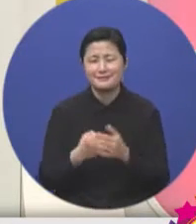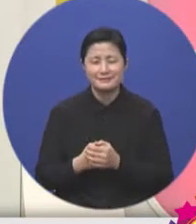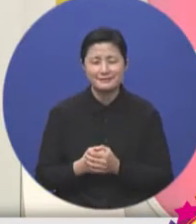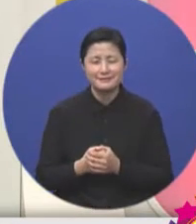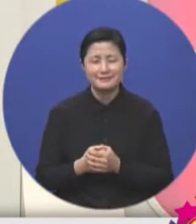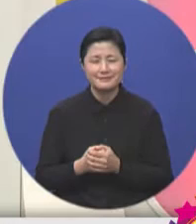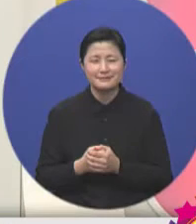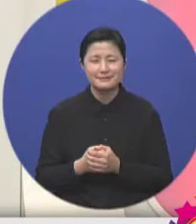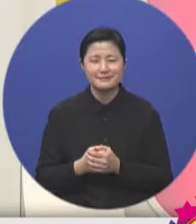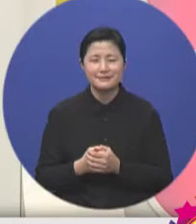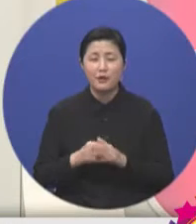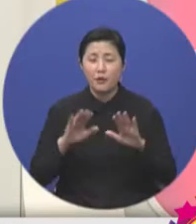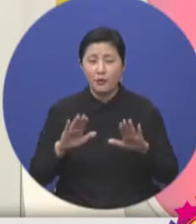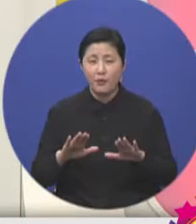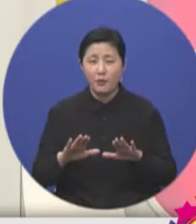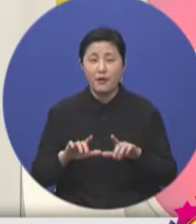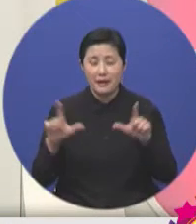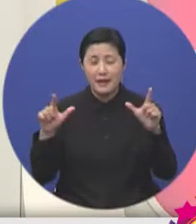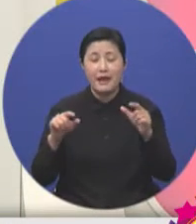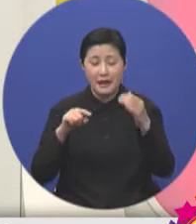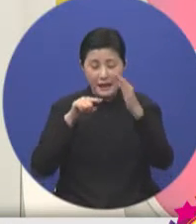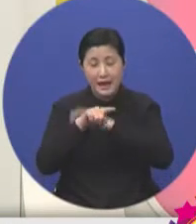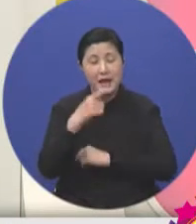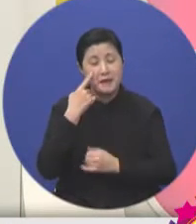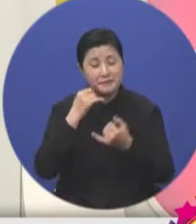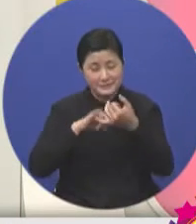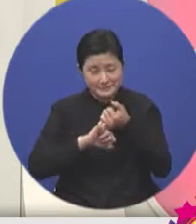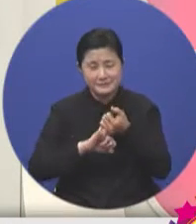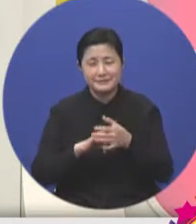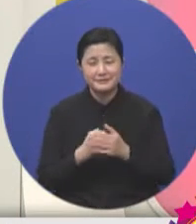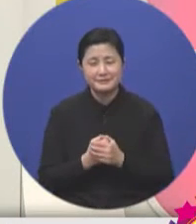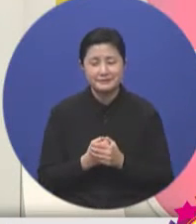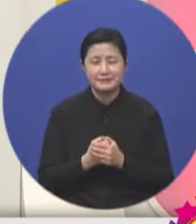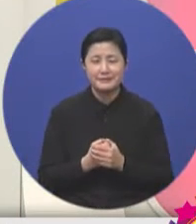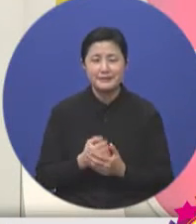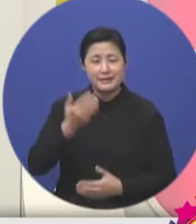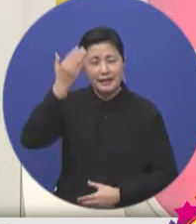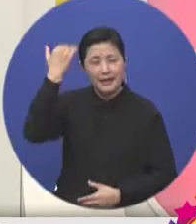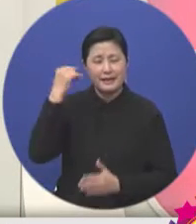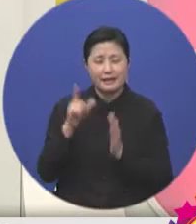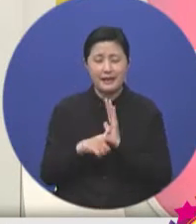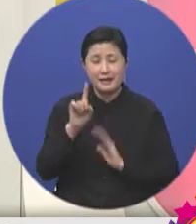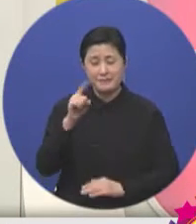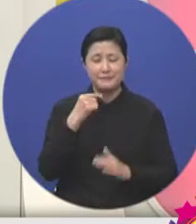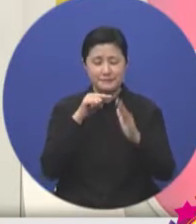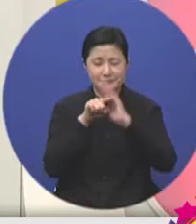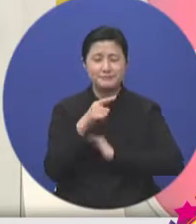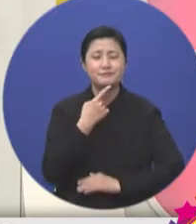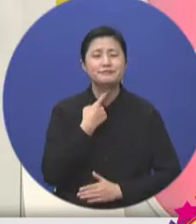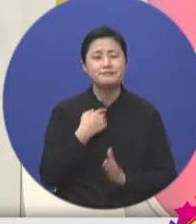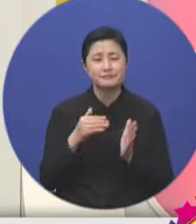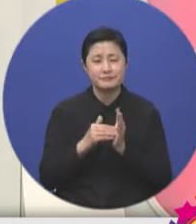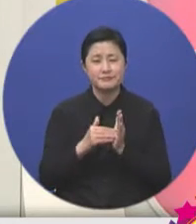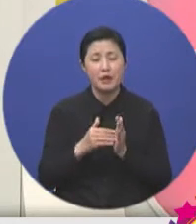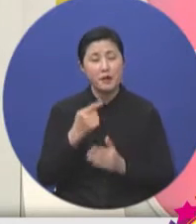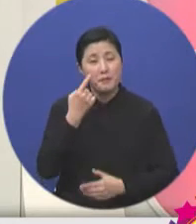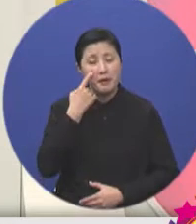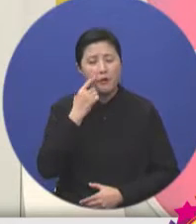가봤어요 아직. 저는 그 올해는요 꼭 가보겠습니다. 꼭 가보세요. 네, 꼭 가보세요. 저는 네네. 옛날에 한 번 딱 가봤는데 네.